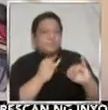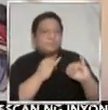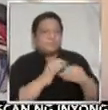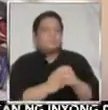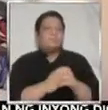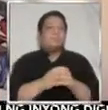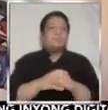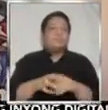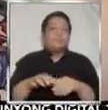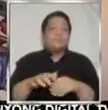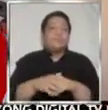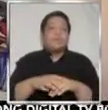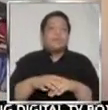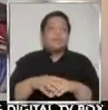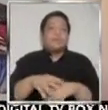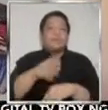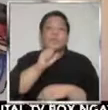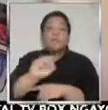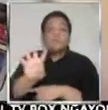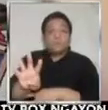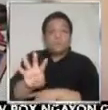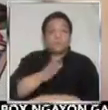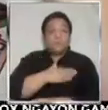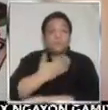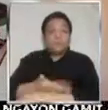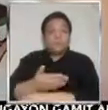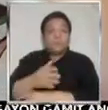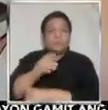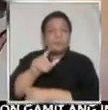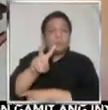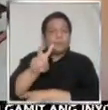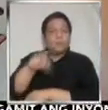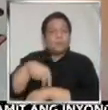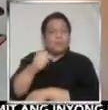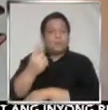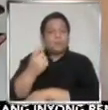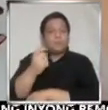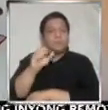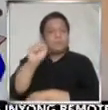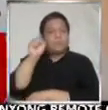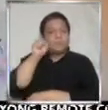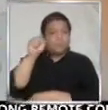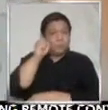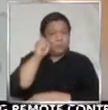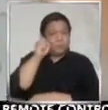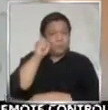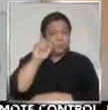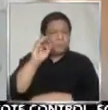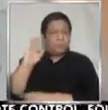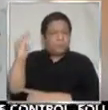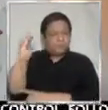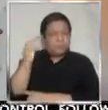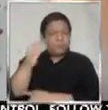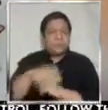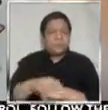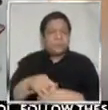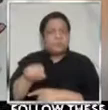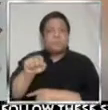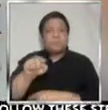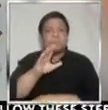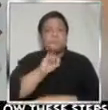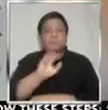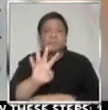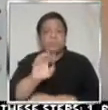Ang 4-year-old naman ni 2011 Miss Universe third runner-up champ si Soup Soup at Lloyd Lee na si Nyla. Nakakabasa na ng